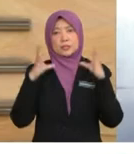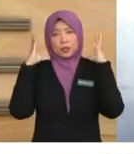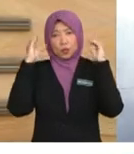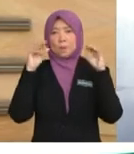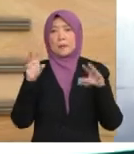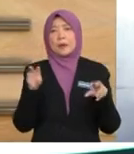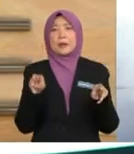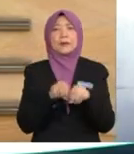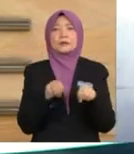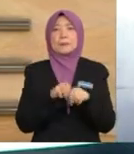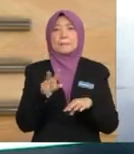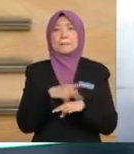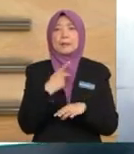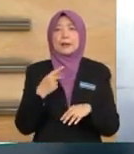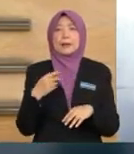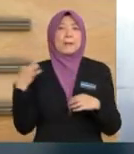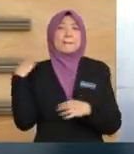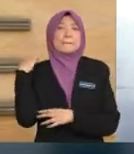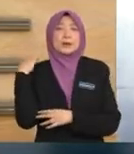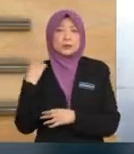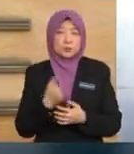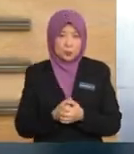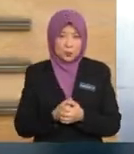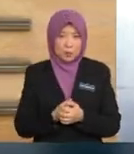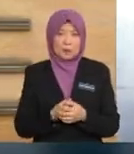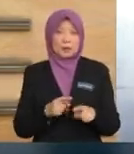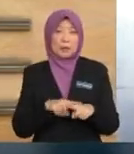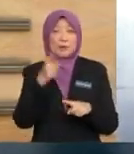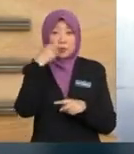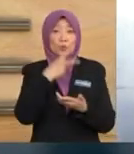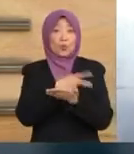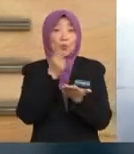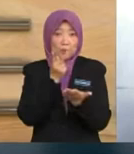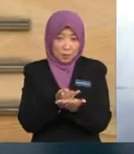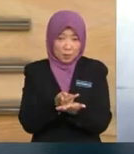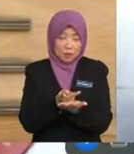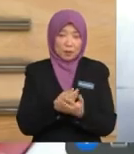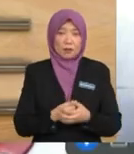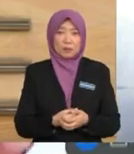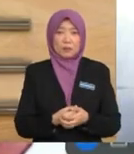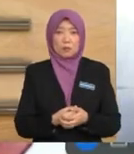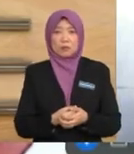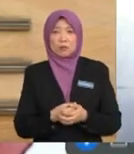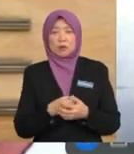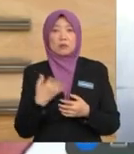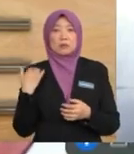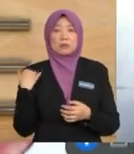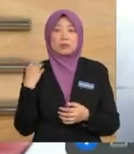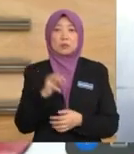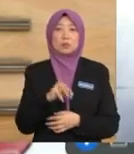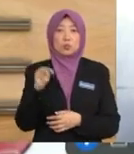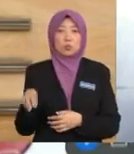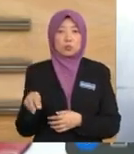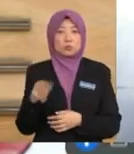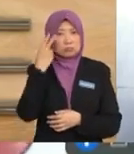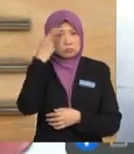Wah, rupanya adik Haziq pun pantas ya, cikgu, untuk hasilkan ni. Haziq memang